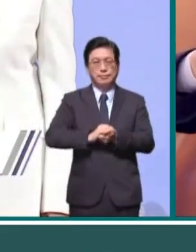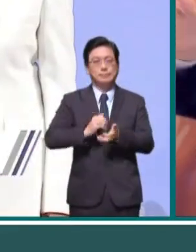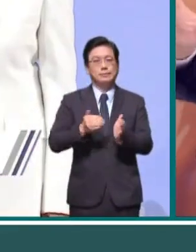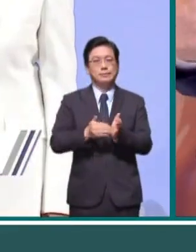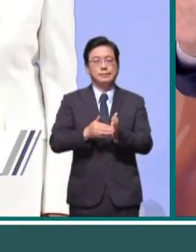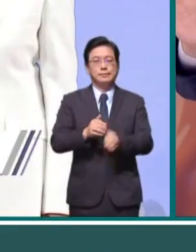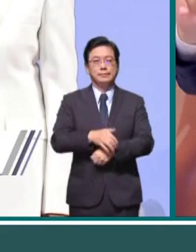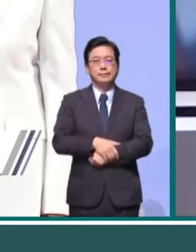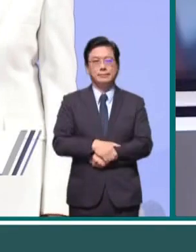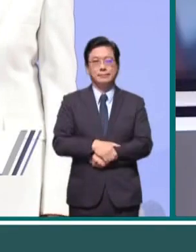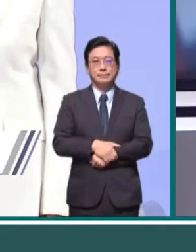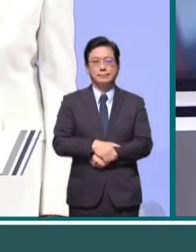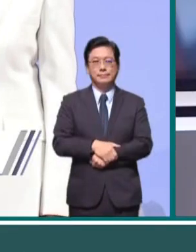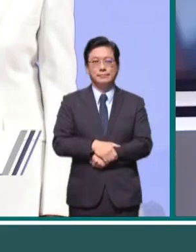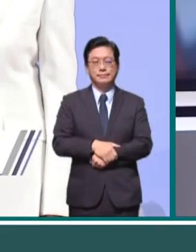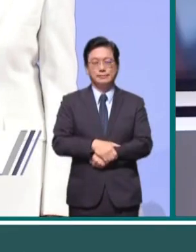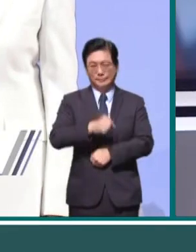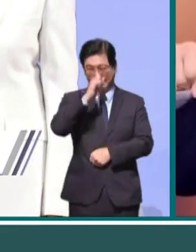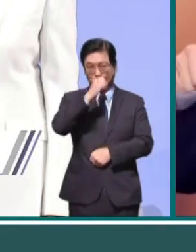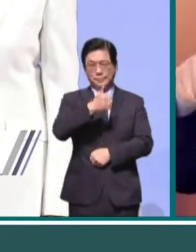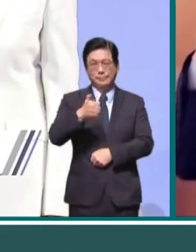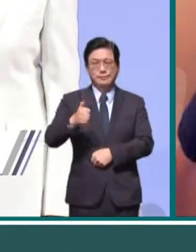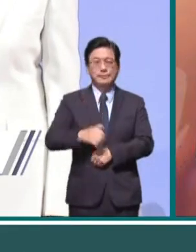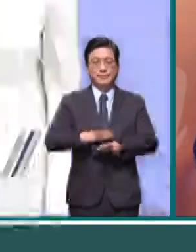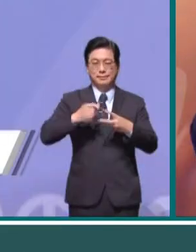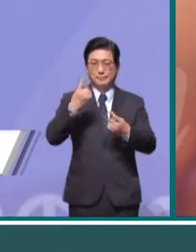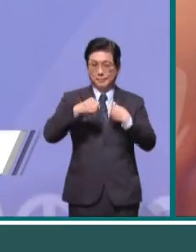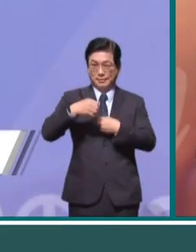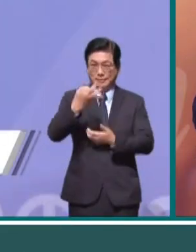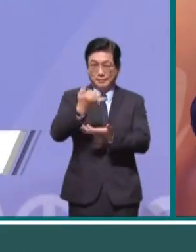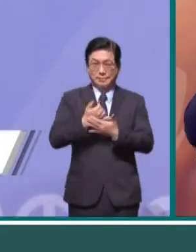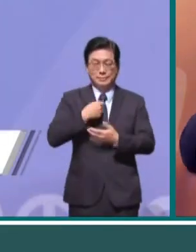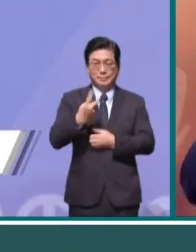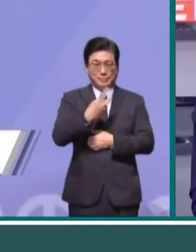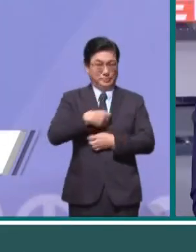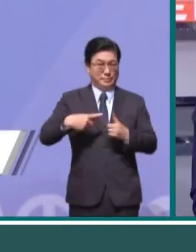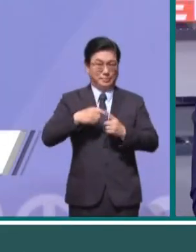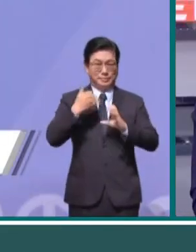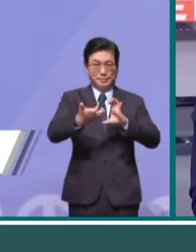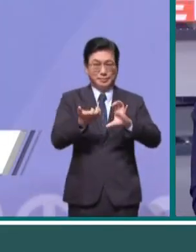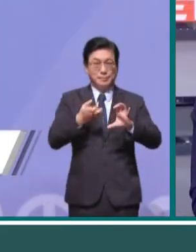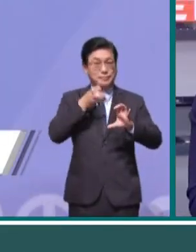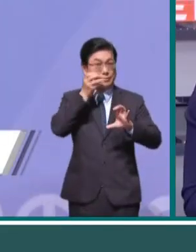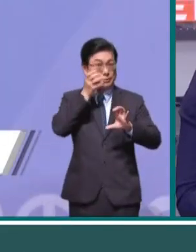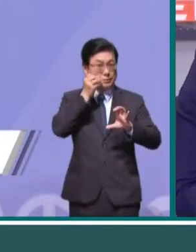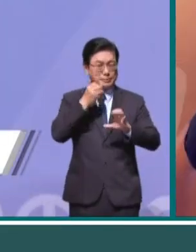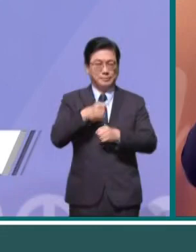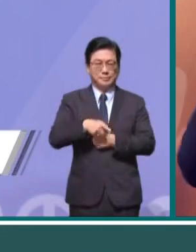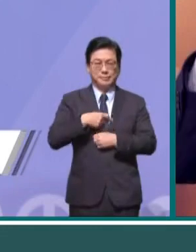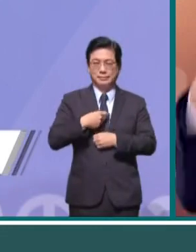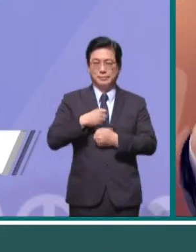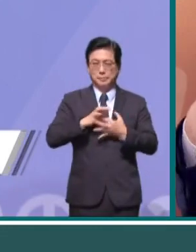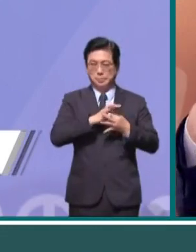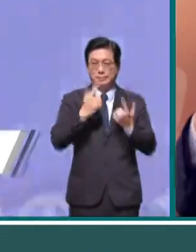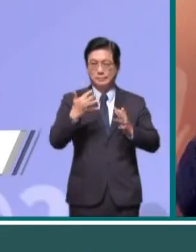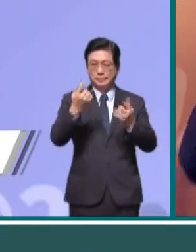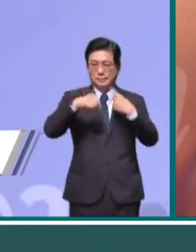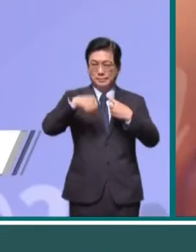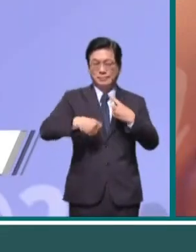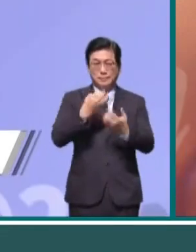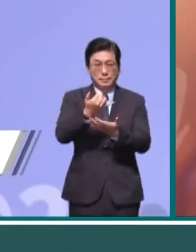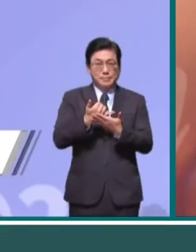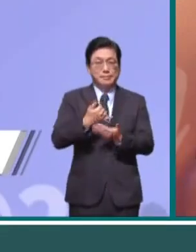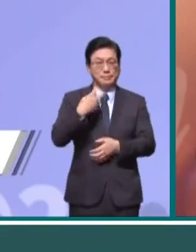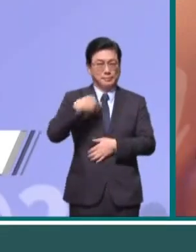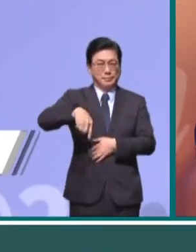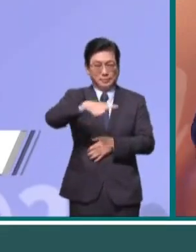快把他拉，大概有五六个人去拉他下来，然后他 漏网画面。 对，那是漏网画面。然后呢，他又不甘心，你知道吗？他